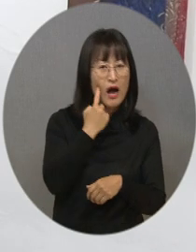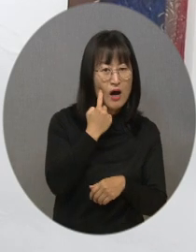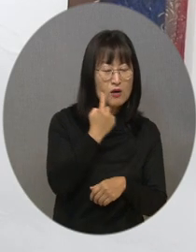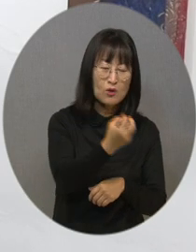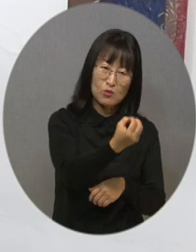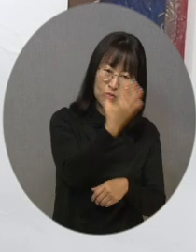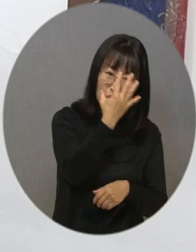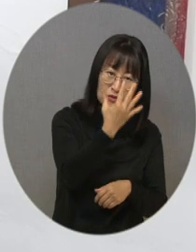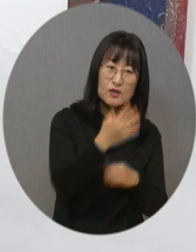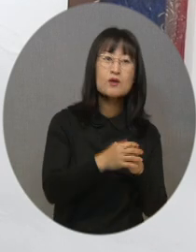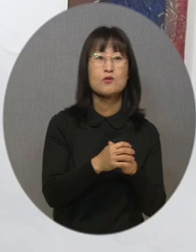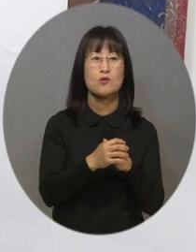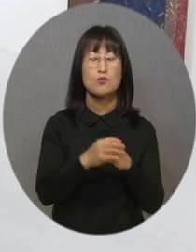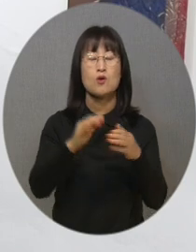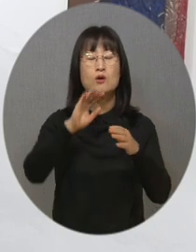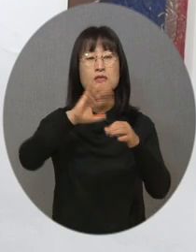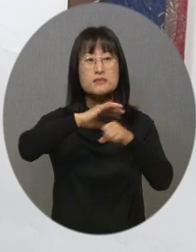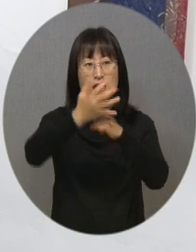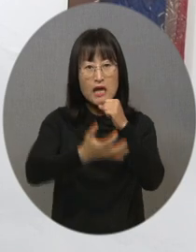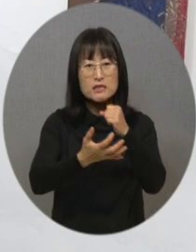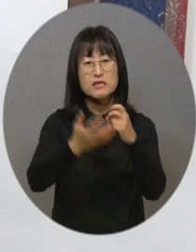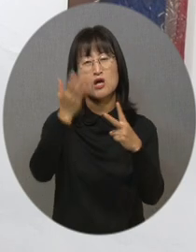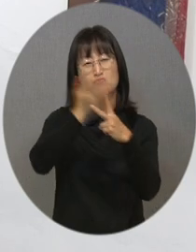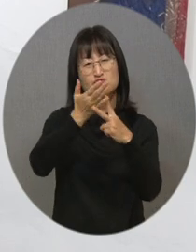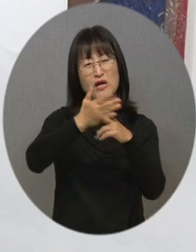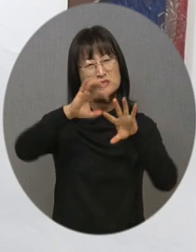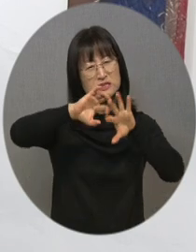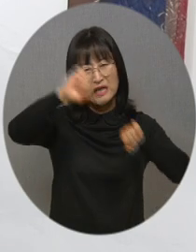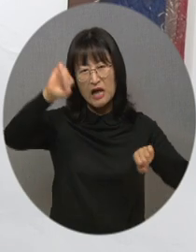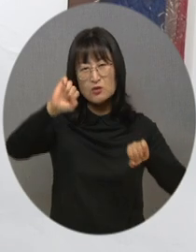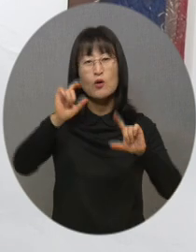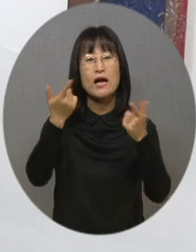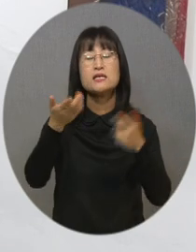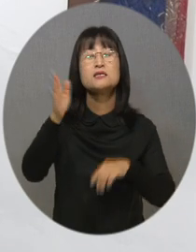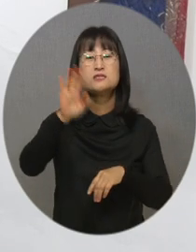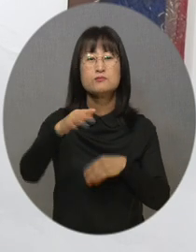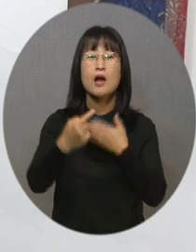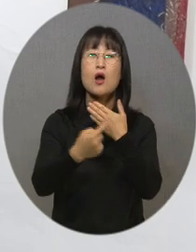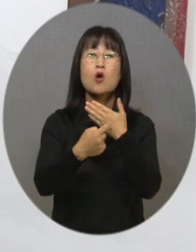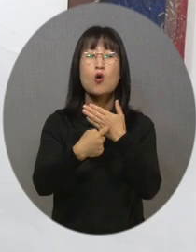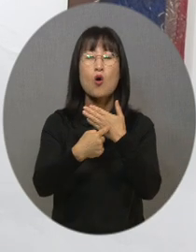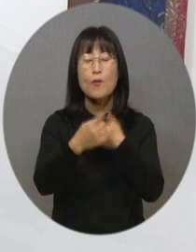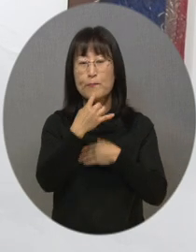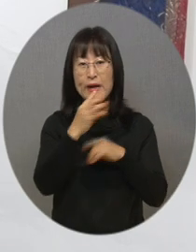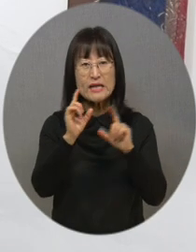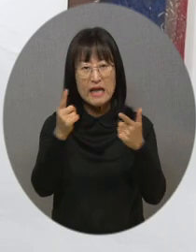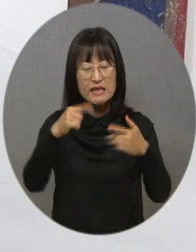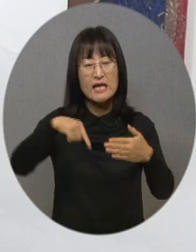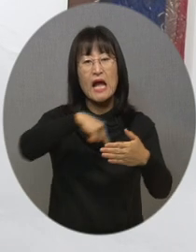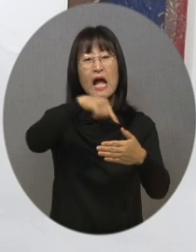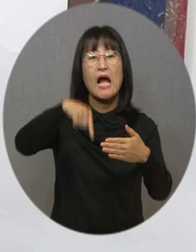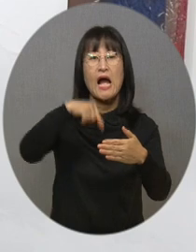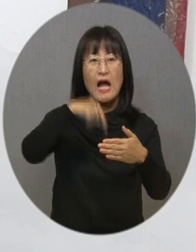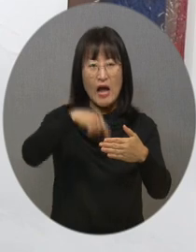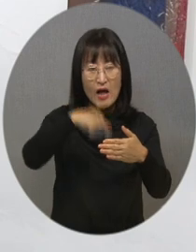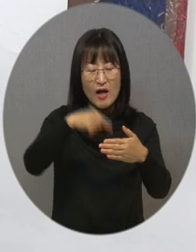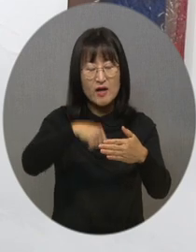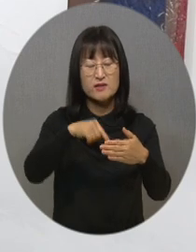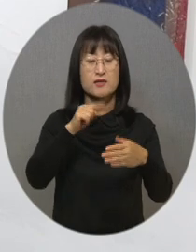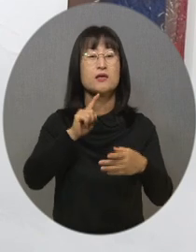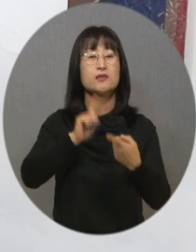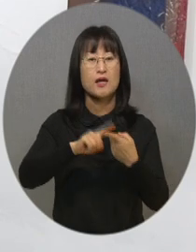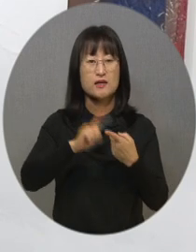세상을 굳이 이분법적으로 볼 필요는 없지만 겉으로 드러나지 않는 껍데기 속 알맹이의 존재를